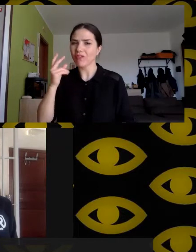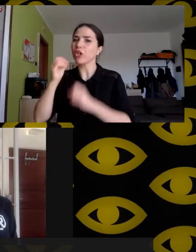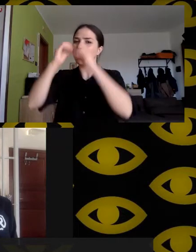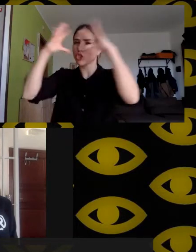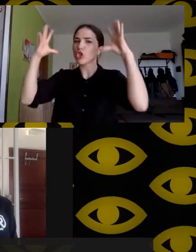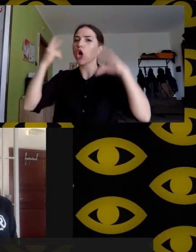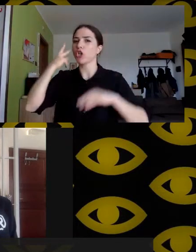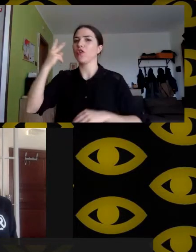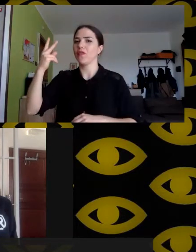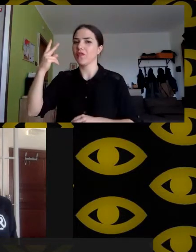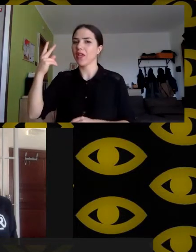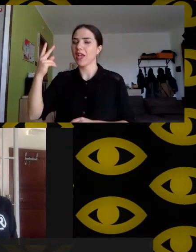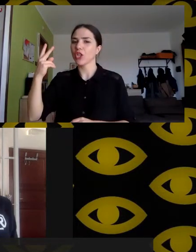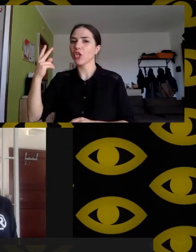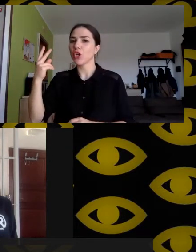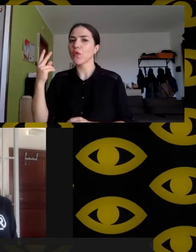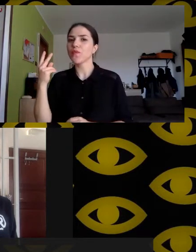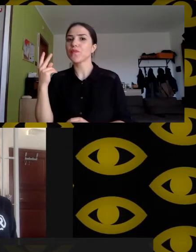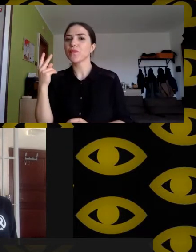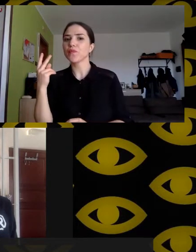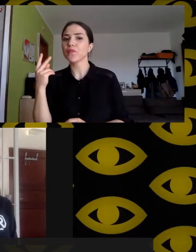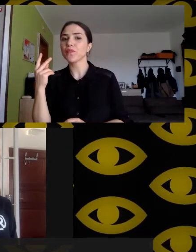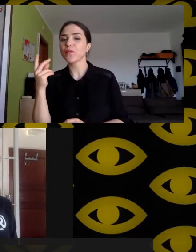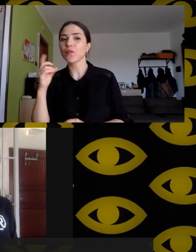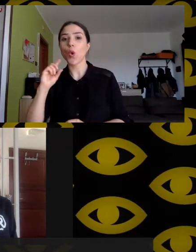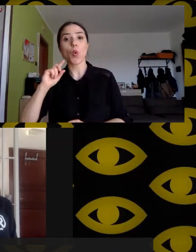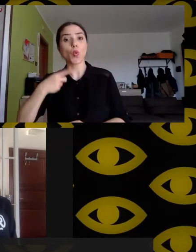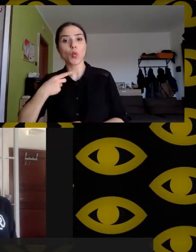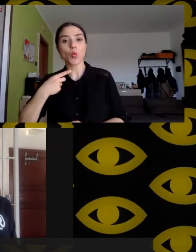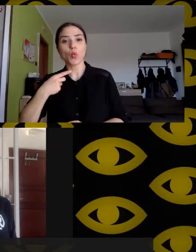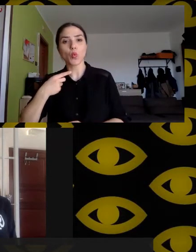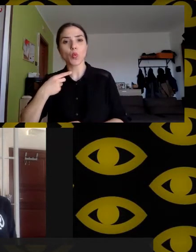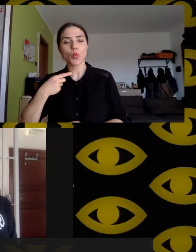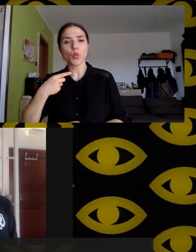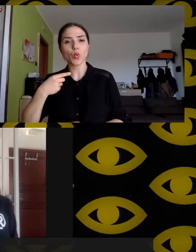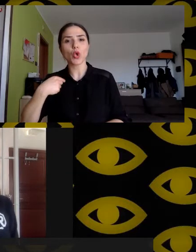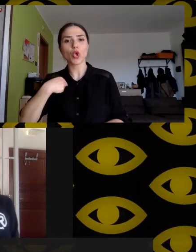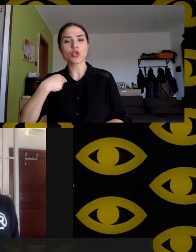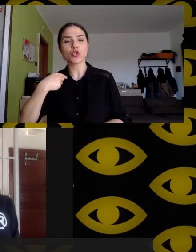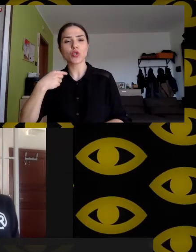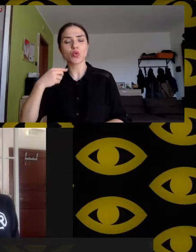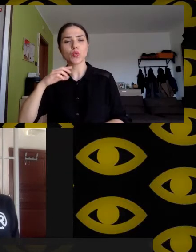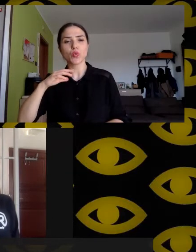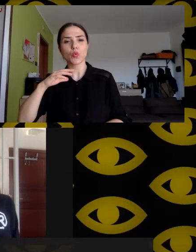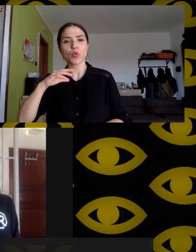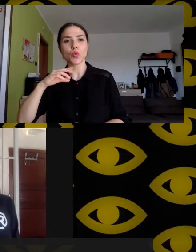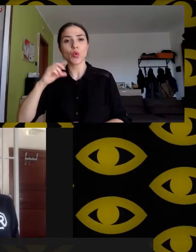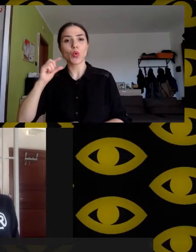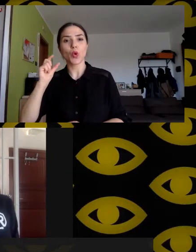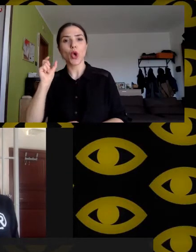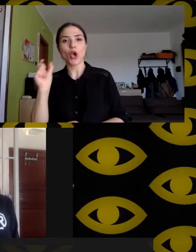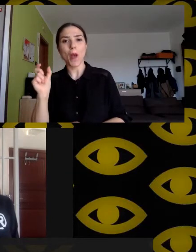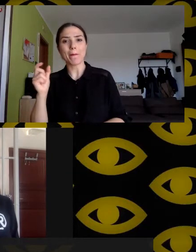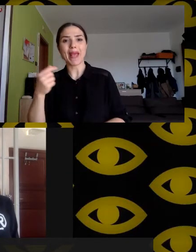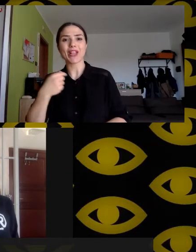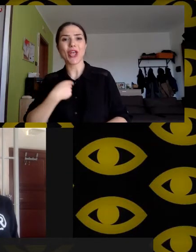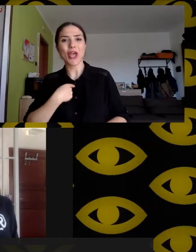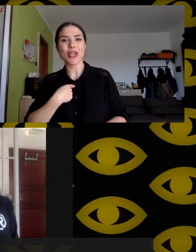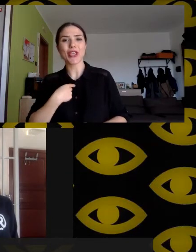miei sogni, io guido, accompagno la mia ragazza e faccio il